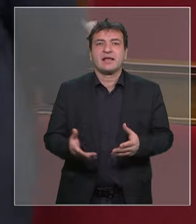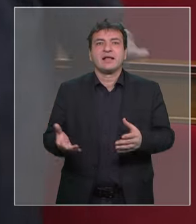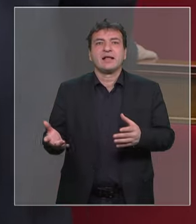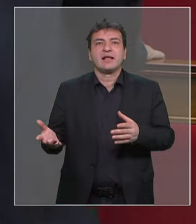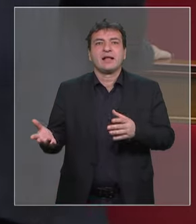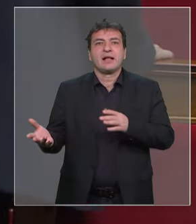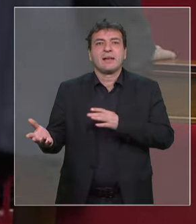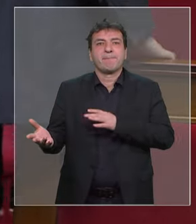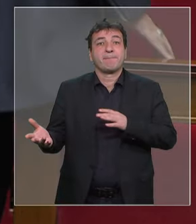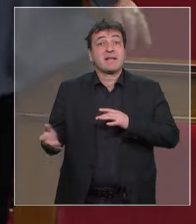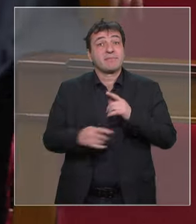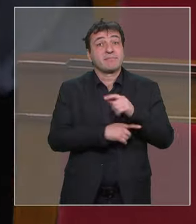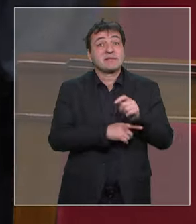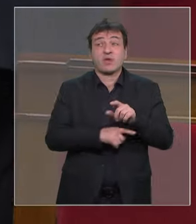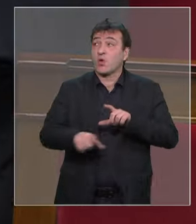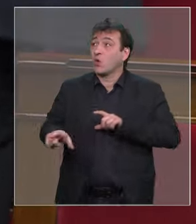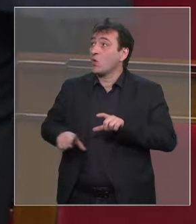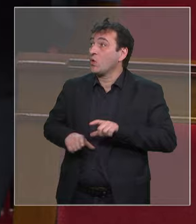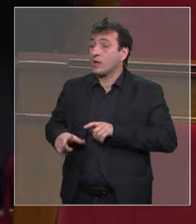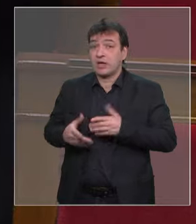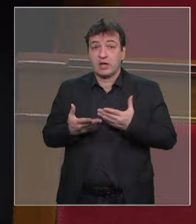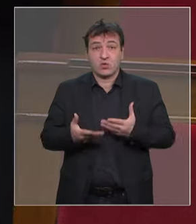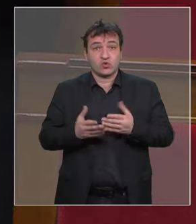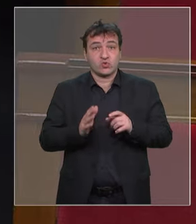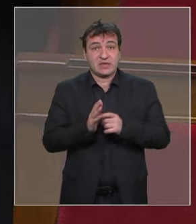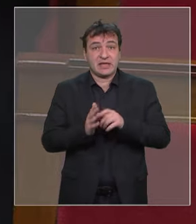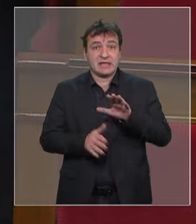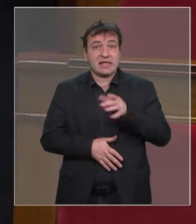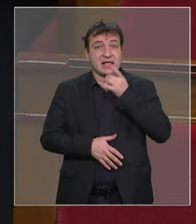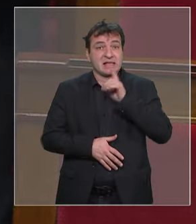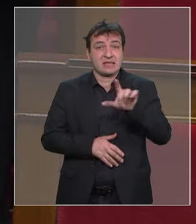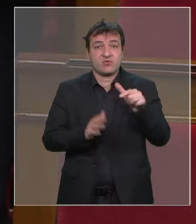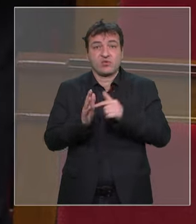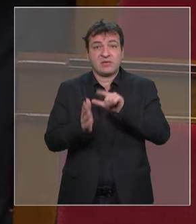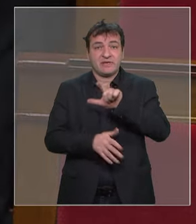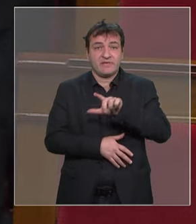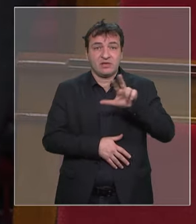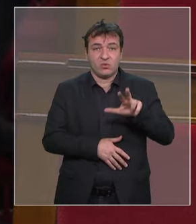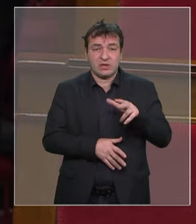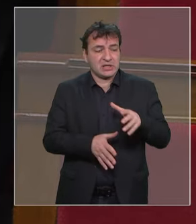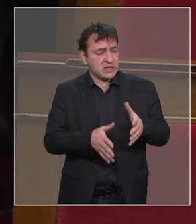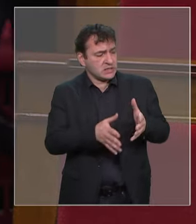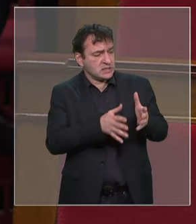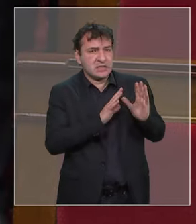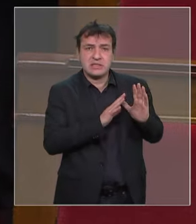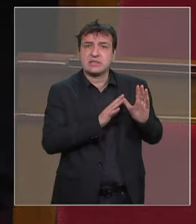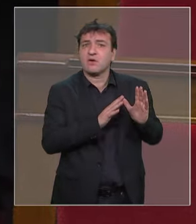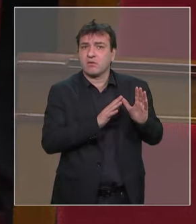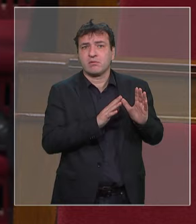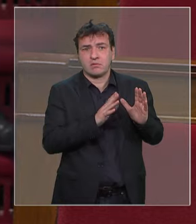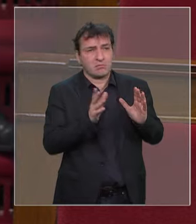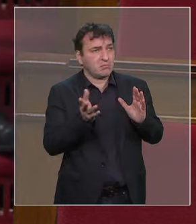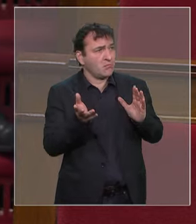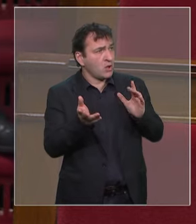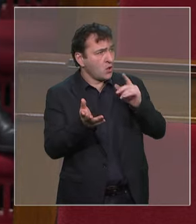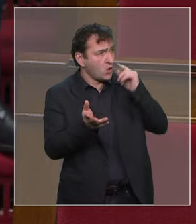Madame la Présidente, mes chers collègues, nous sommes le 5 décembre 2023 et il y a 10 ans, nous quittait un grand homme, un